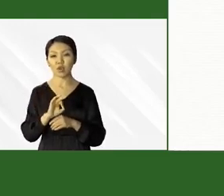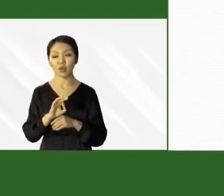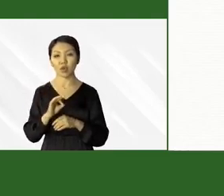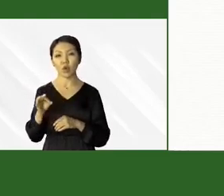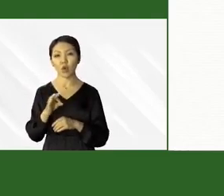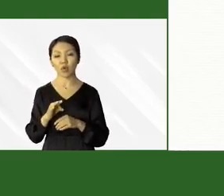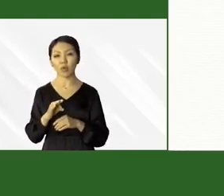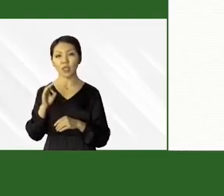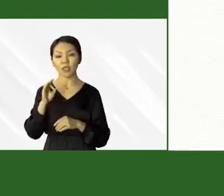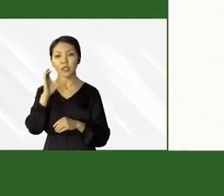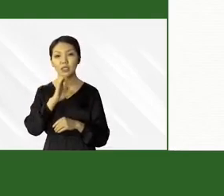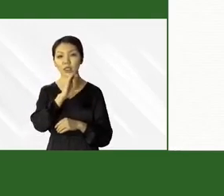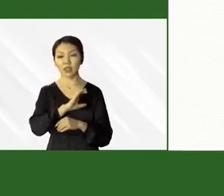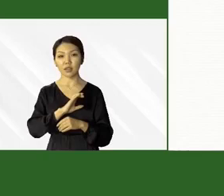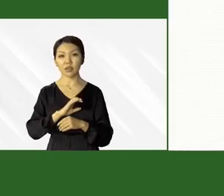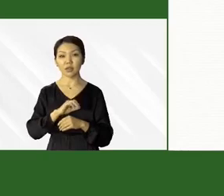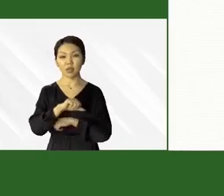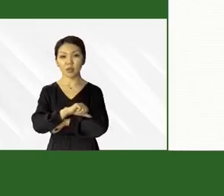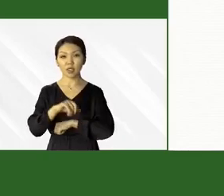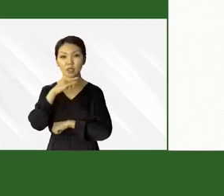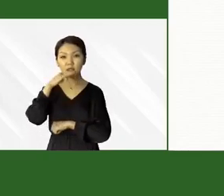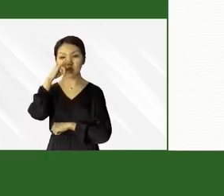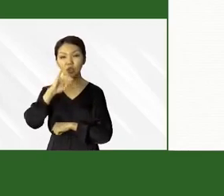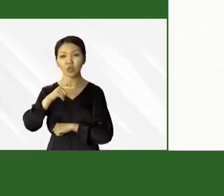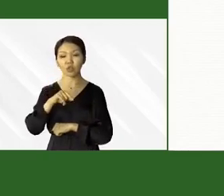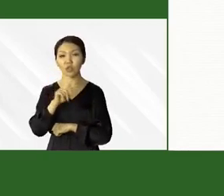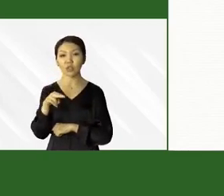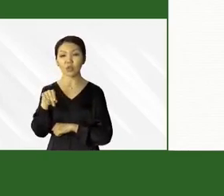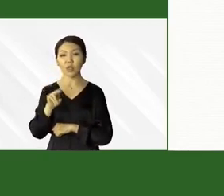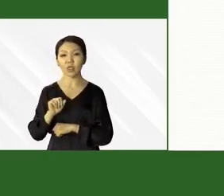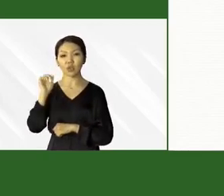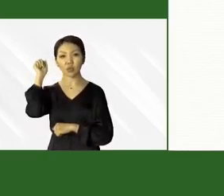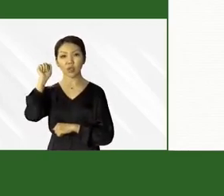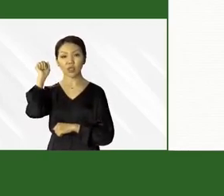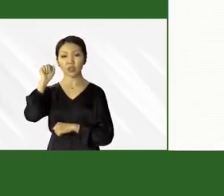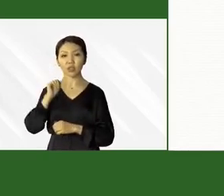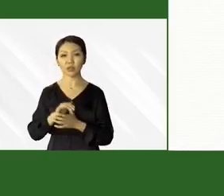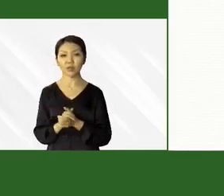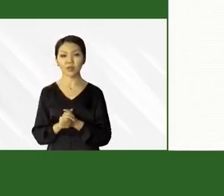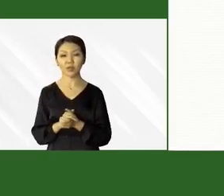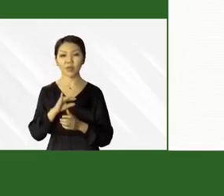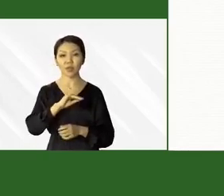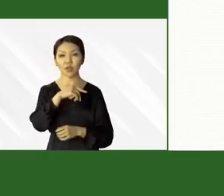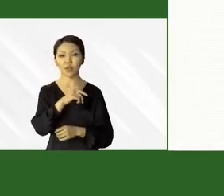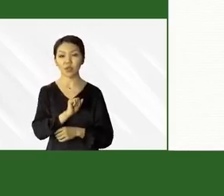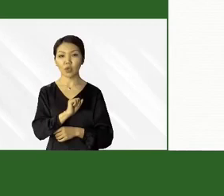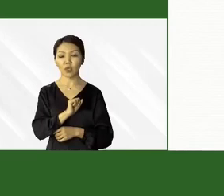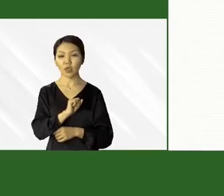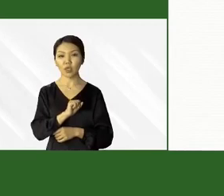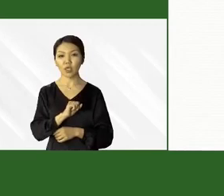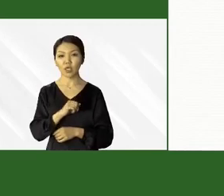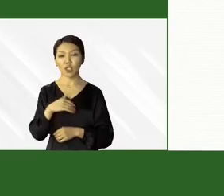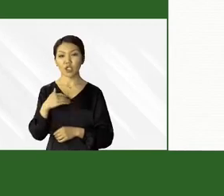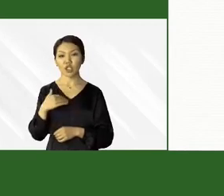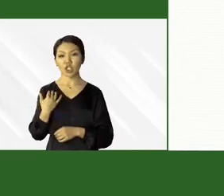и северо-запада с Казахстаном, с юго-запада – с Узбекистаном, с юга – с